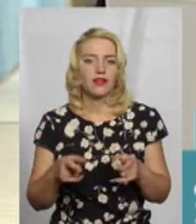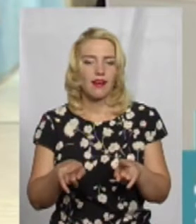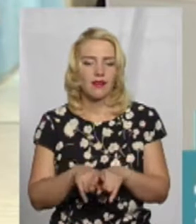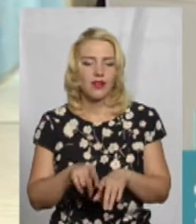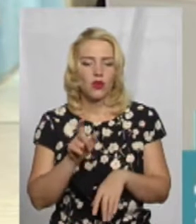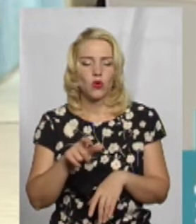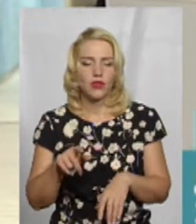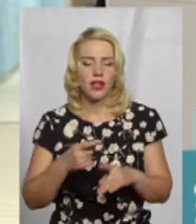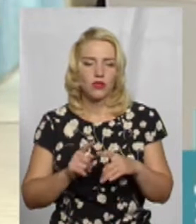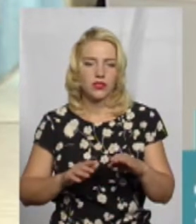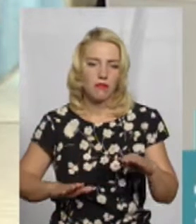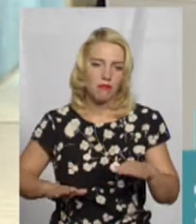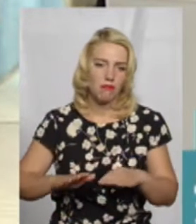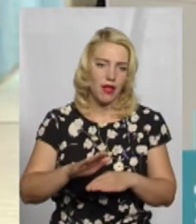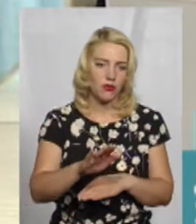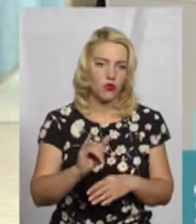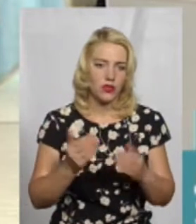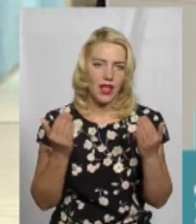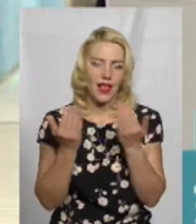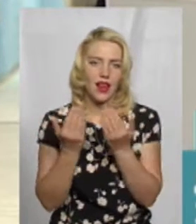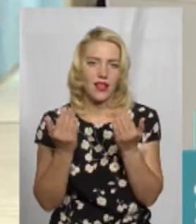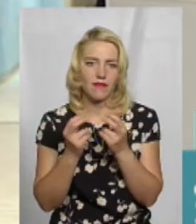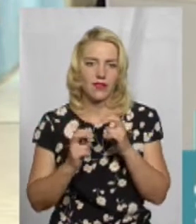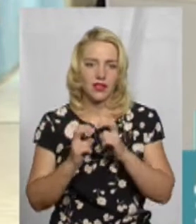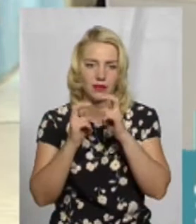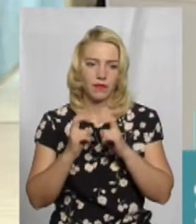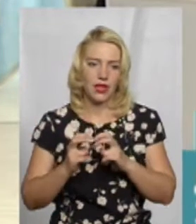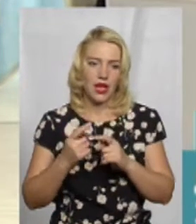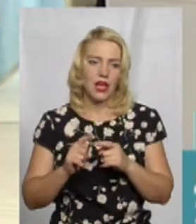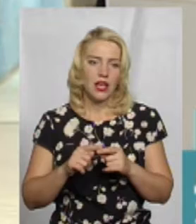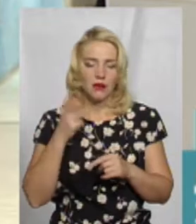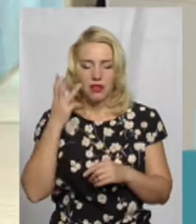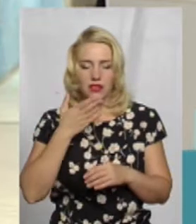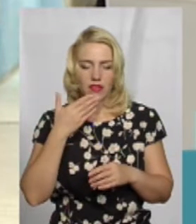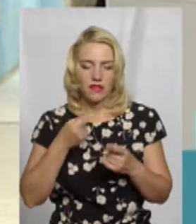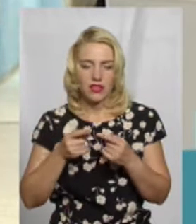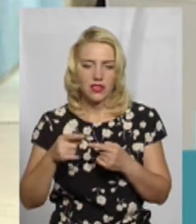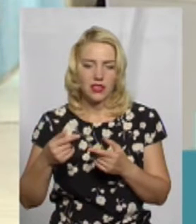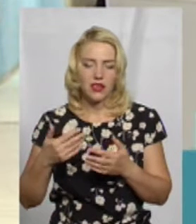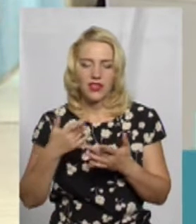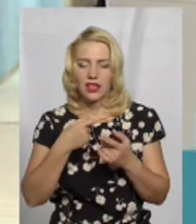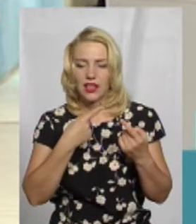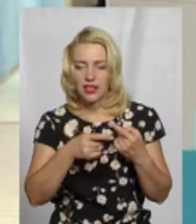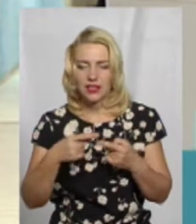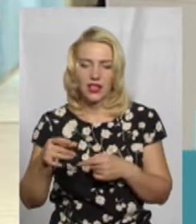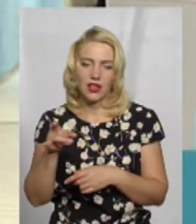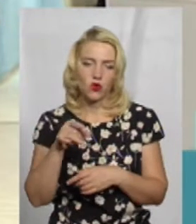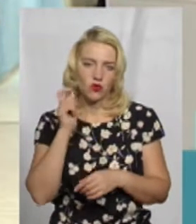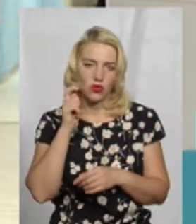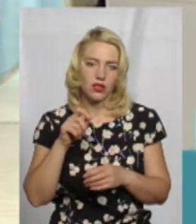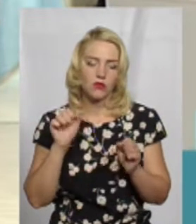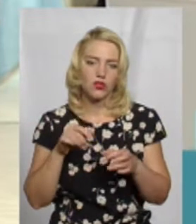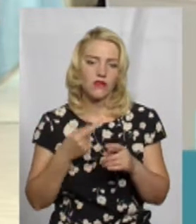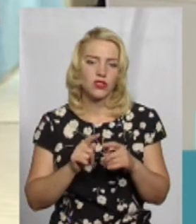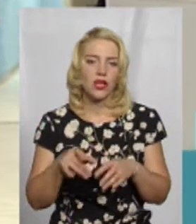на увазі пандуси, ліфти. Хмельниччина абсолютно не відрізняється від інших регіонів України. Можливо, ті регіони, де,